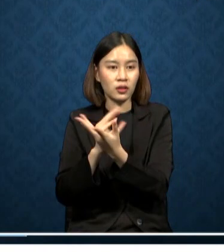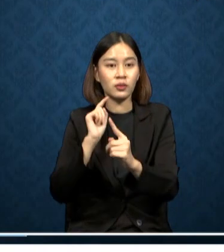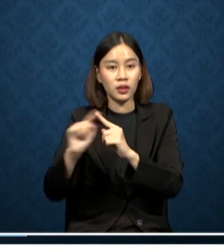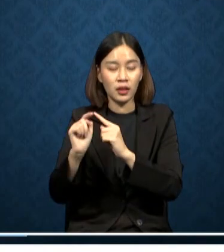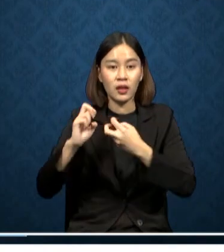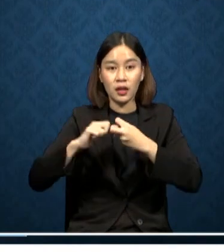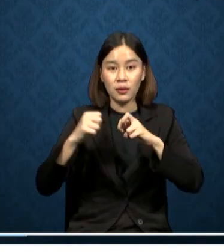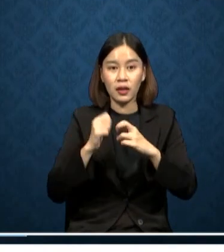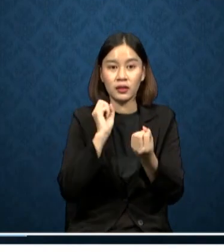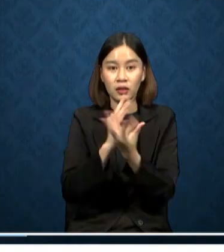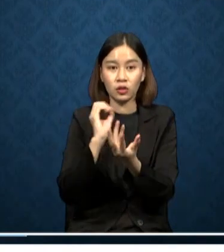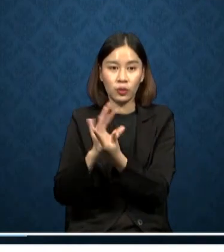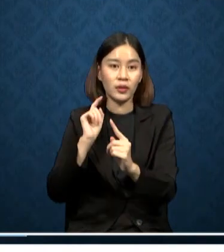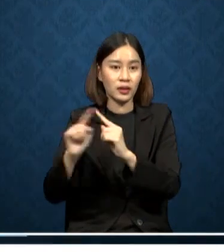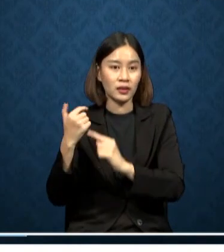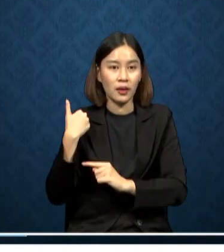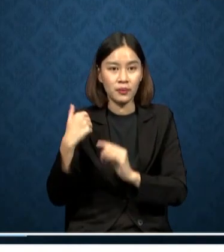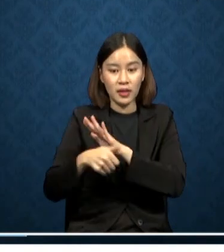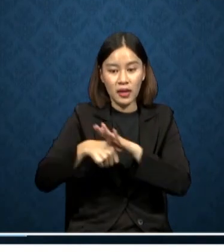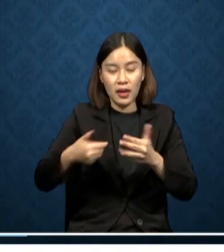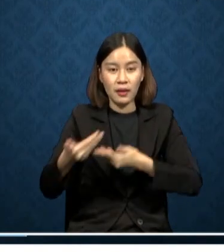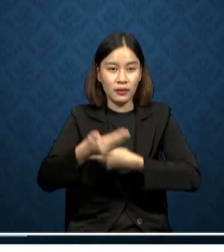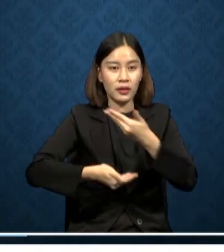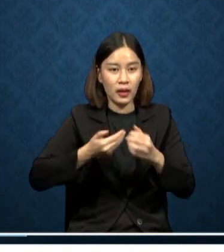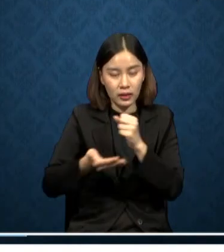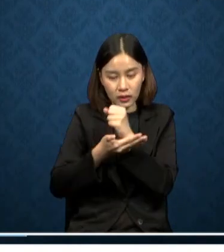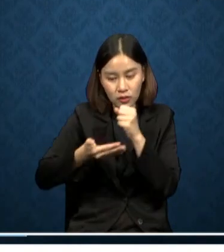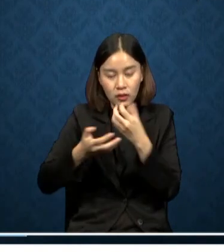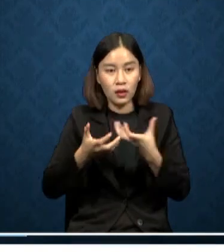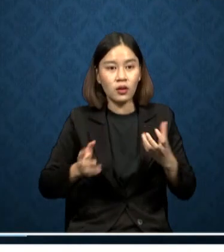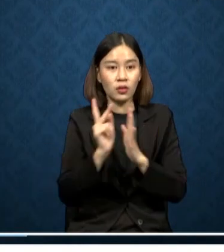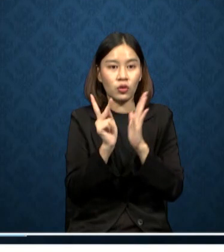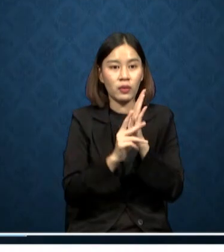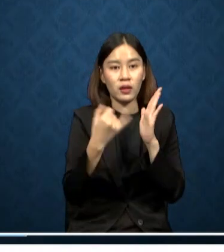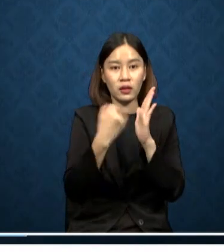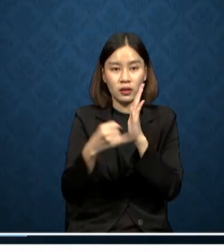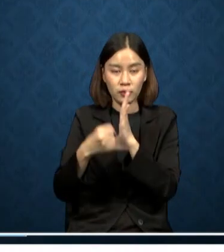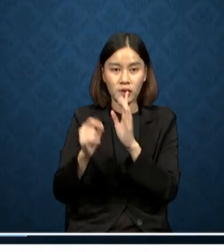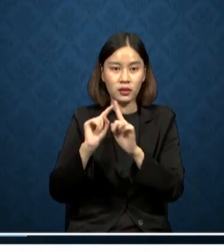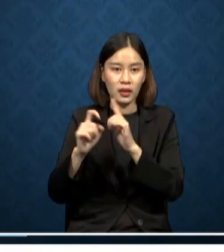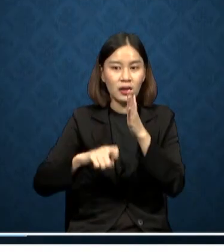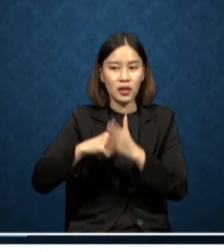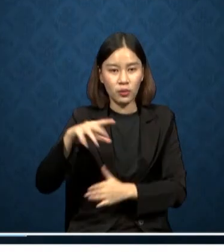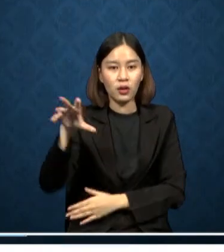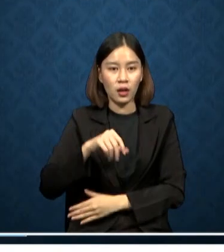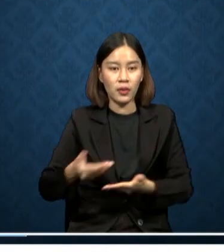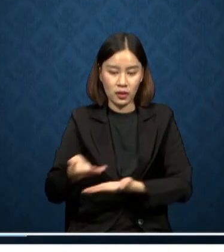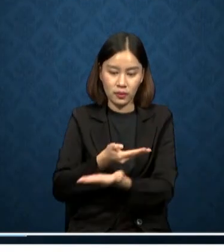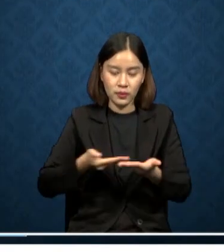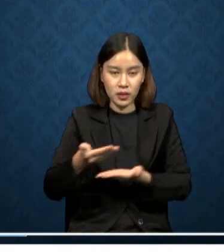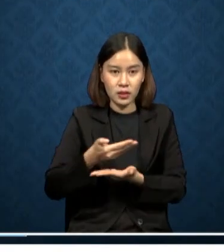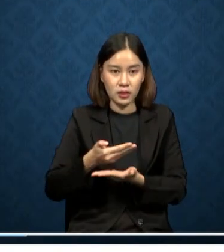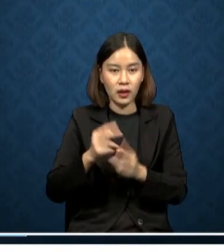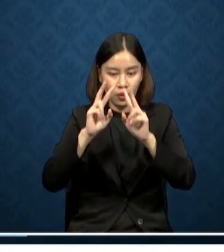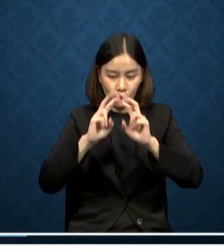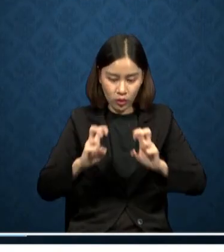ปัญหาภัแซ้อนต่ เช่นการลลบคลายาเสรจติด สิงขอพเกิดไม้ และอื่น ๆเป็นปัจัที่ต้องนำมาพยายนา อย่างลอ